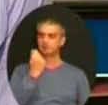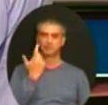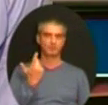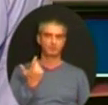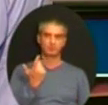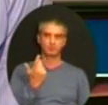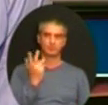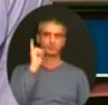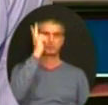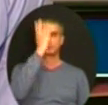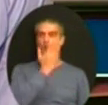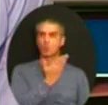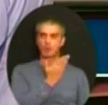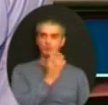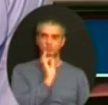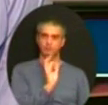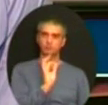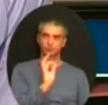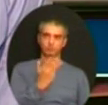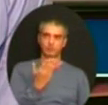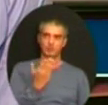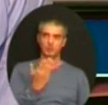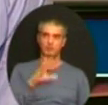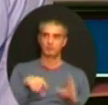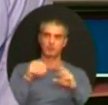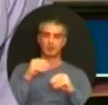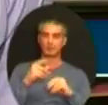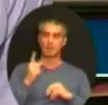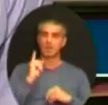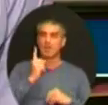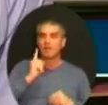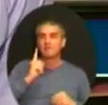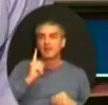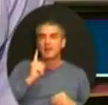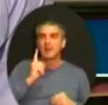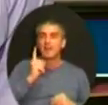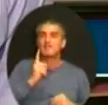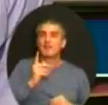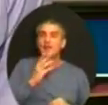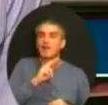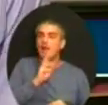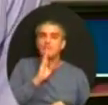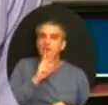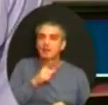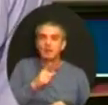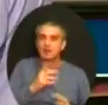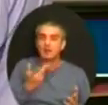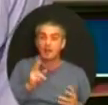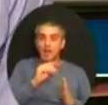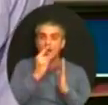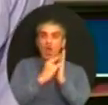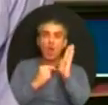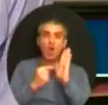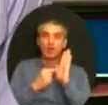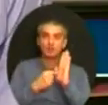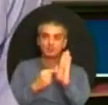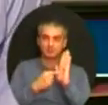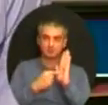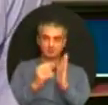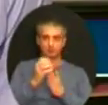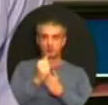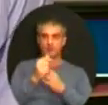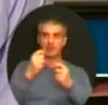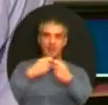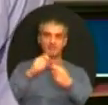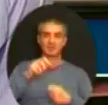הכספים מחול לצורכי בחירות. גם הוא מעוות את השיטה, אני רוצה לדבר עליו. אבל הקטע הוא שבאמת החוק הזה שהוביל